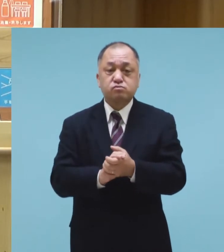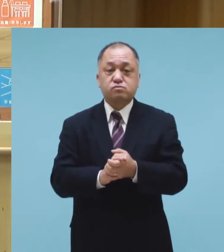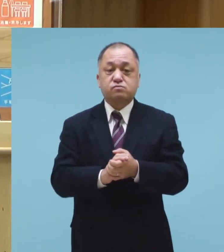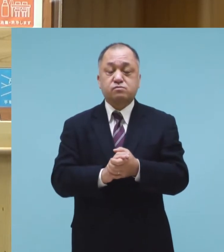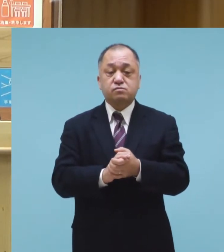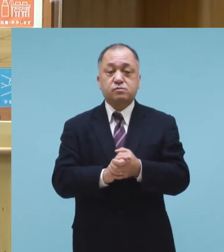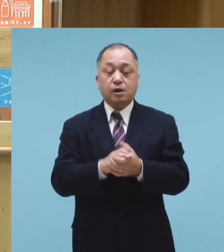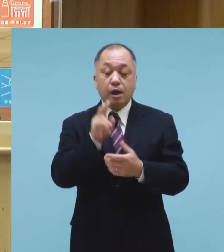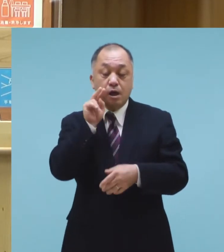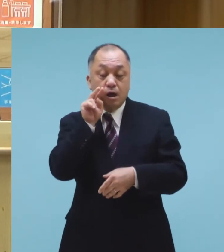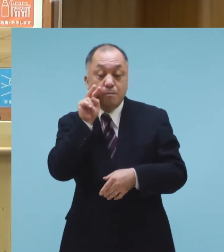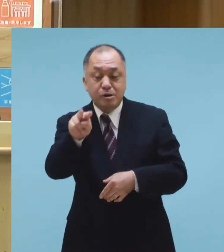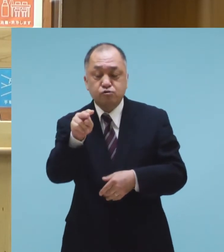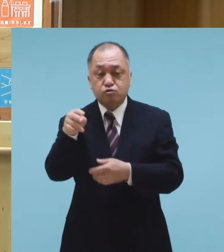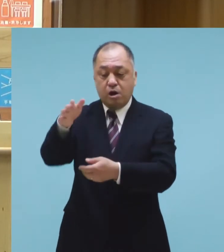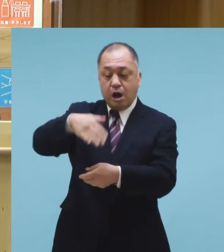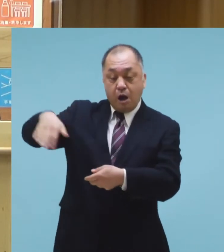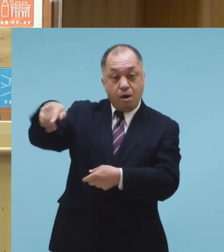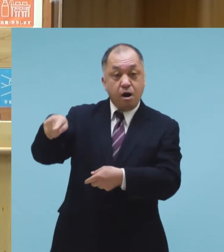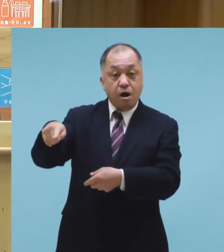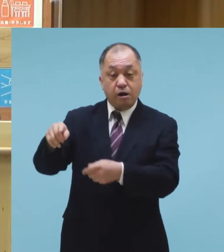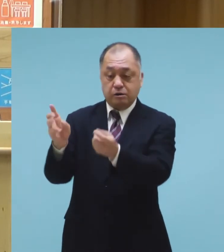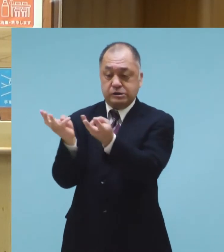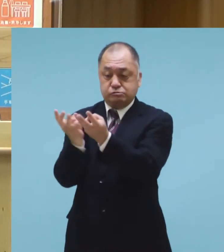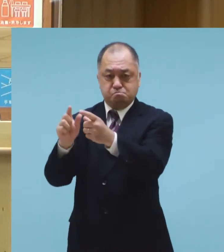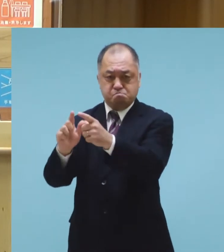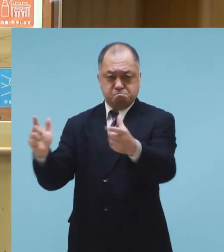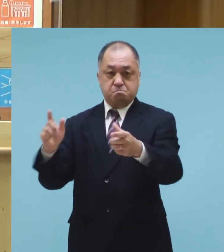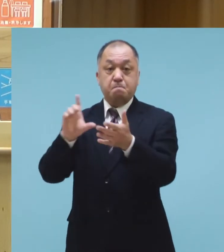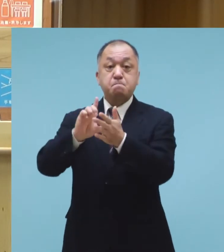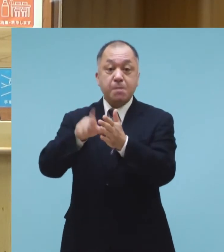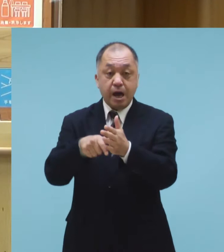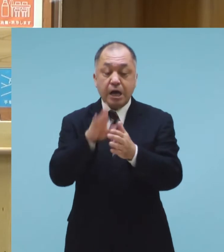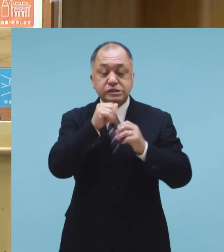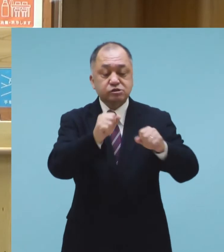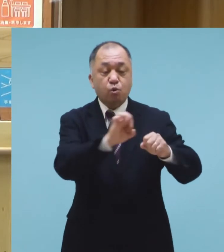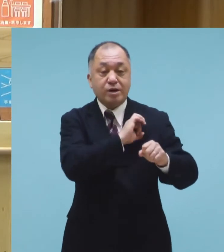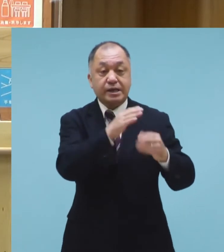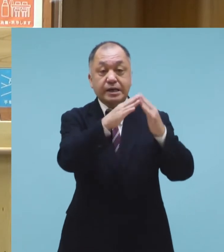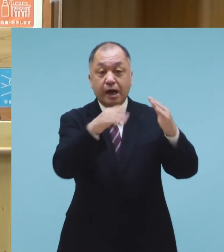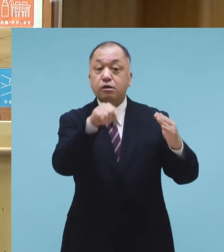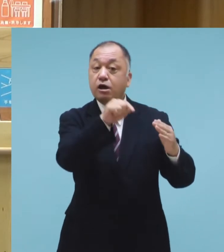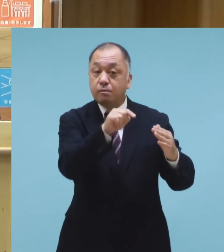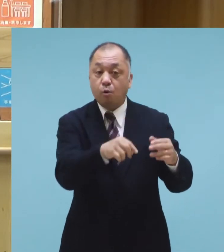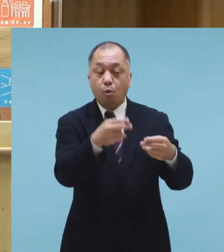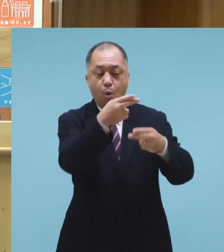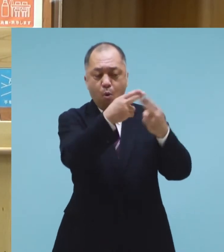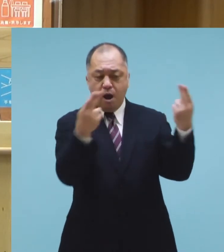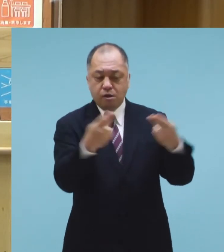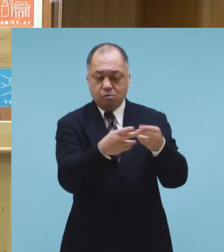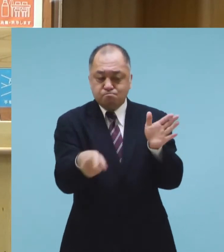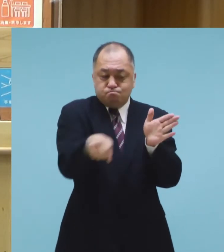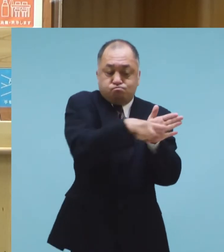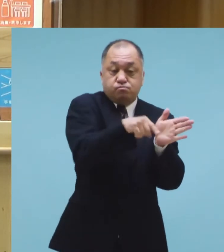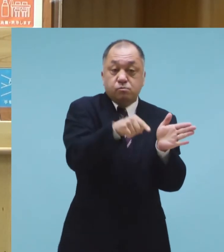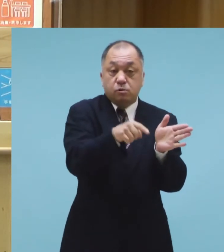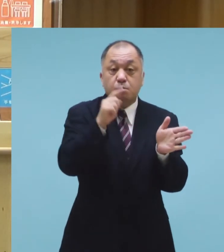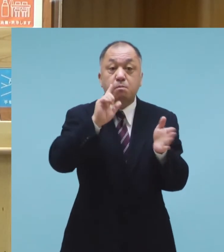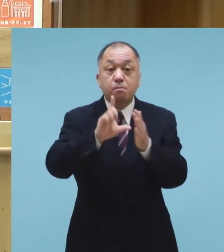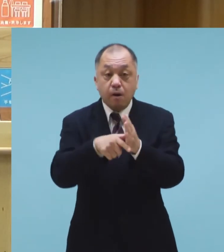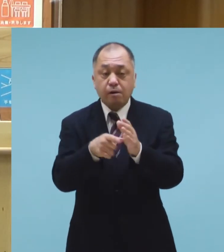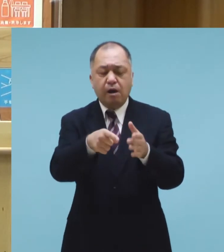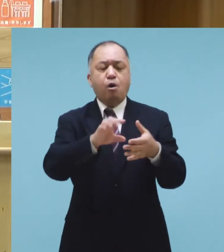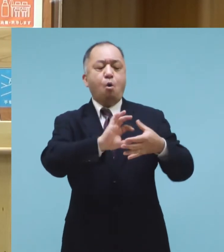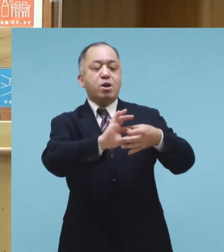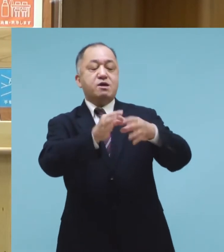染見る側の方が増えた場合、やはり実行委員会の中に北海道を連ねてるっていう部分で、それはオリンピ